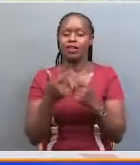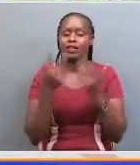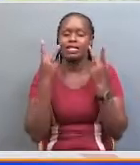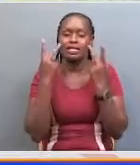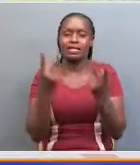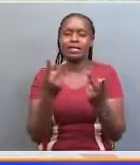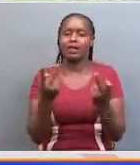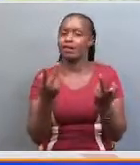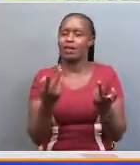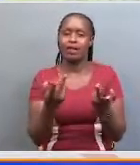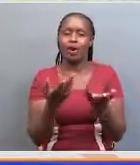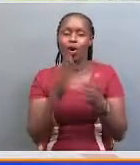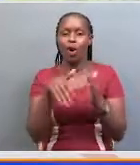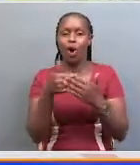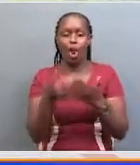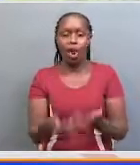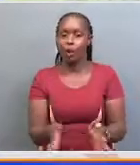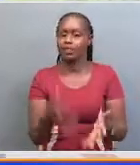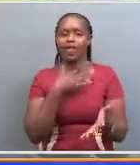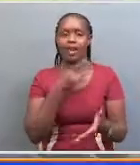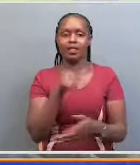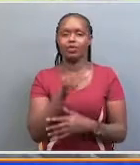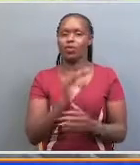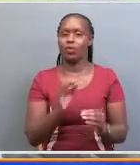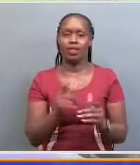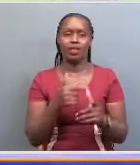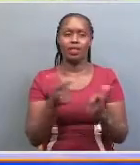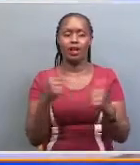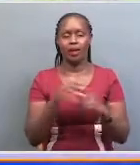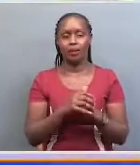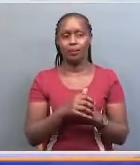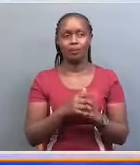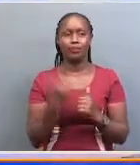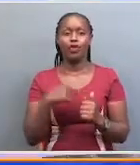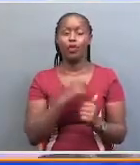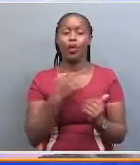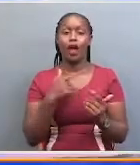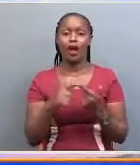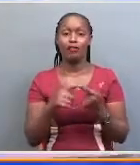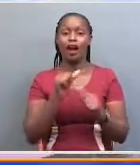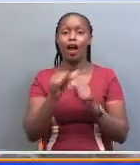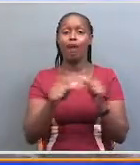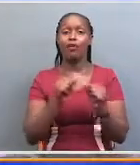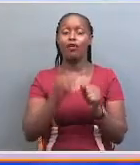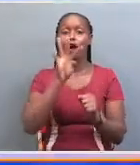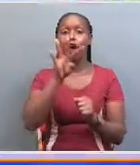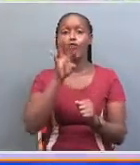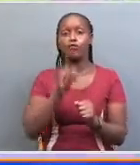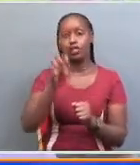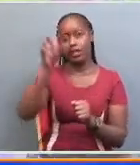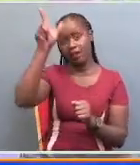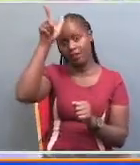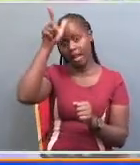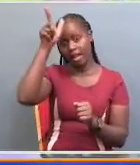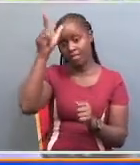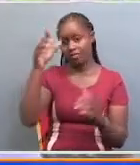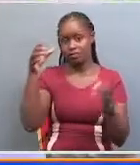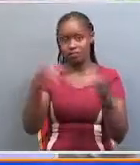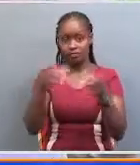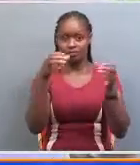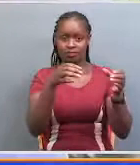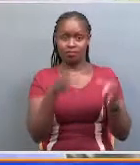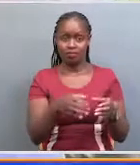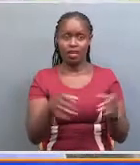tumepata hasara, maana walikuja kutengeneza kitu kiholela. We have over 40 villages at the other side of the river. We have